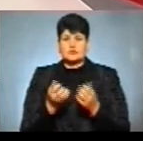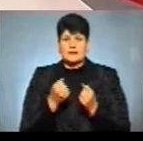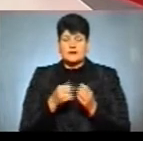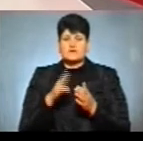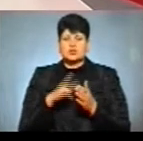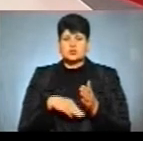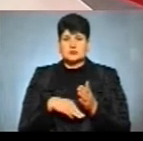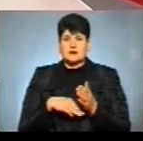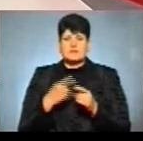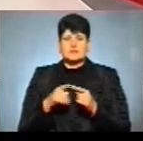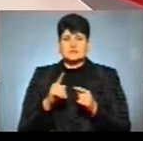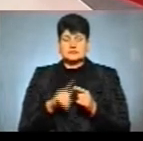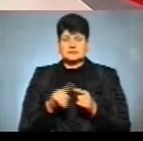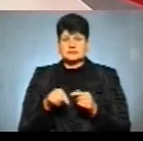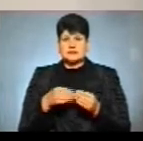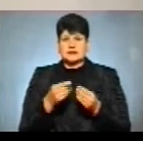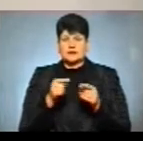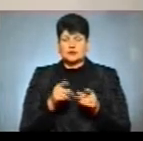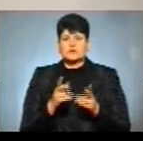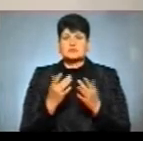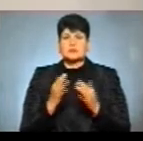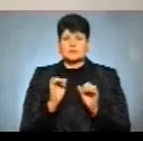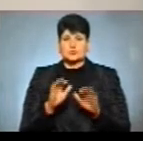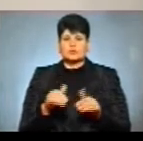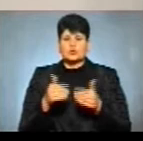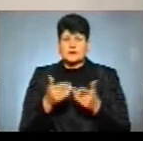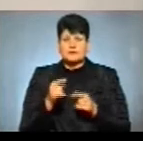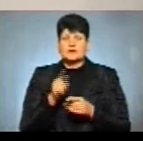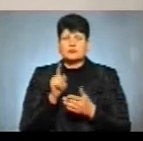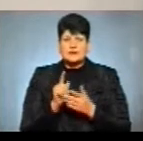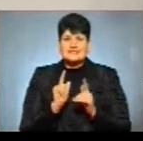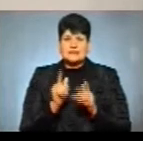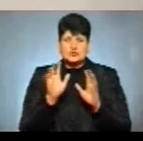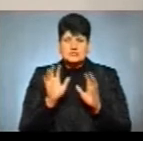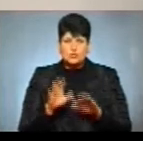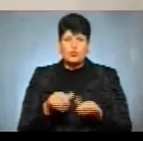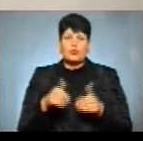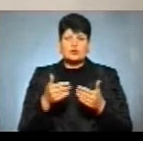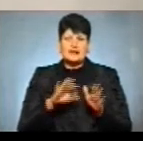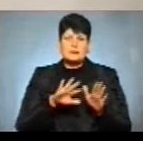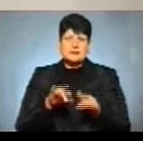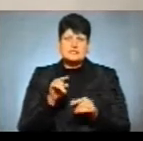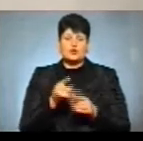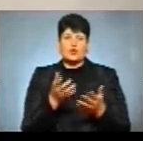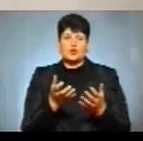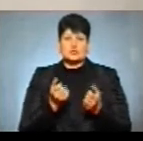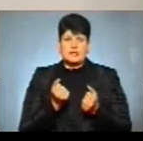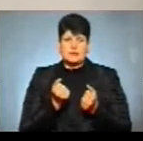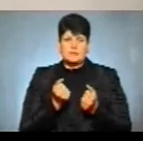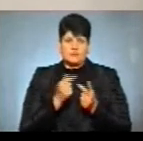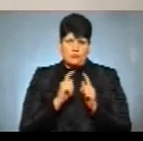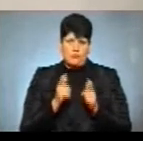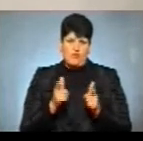це не убезпечує його від того, що він не може подати, тобто він має все-таки згідно закону подати її після того, як отримав